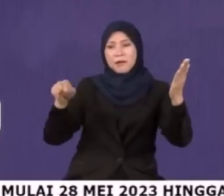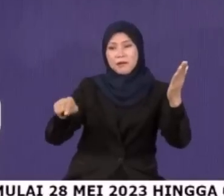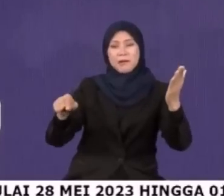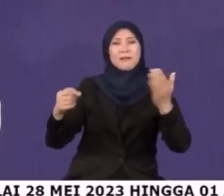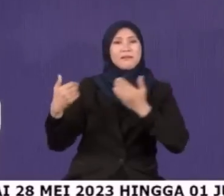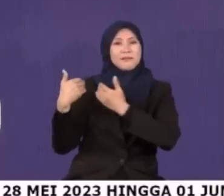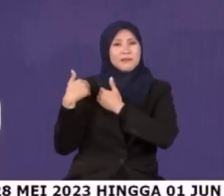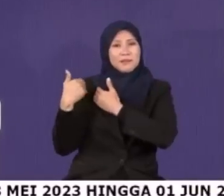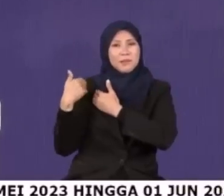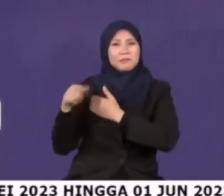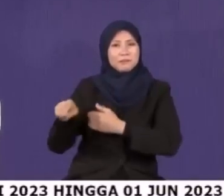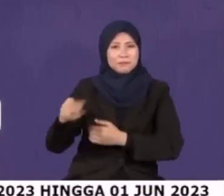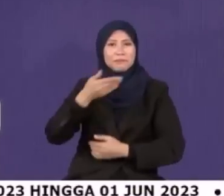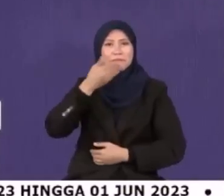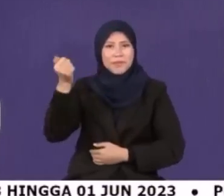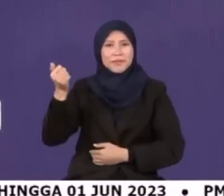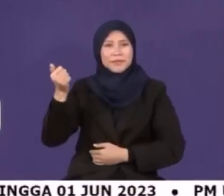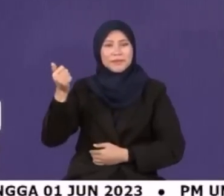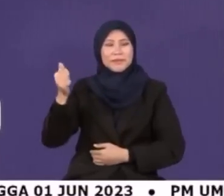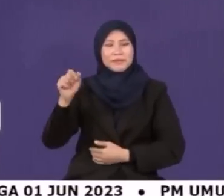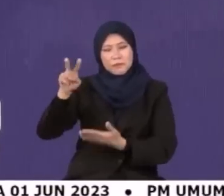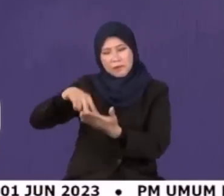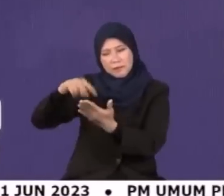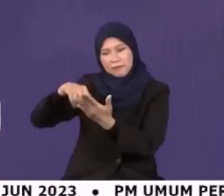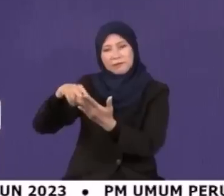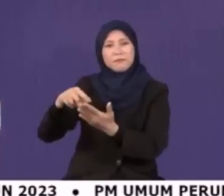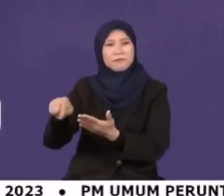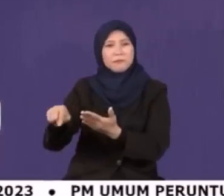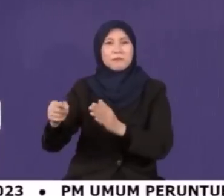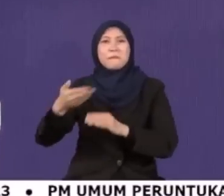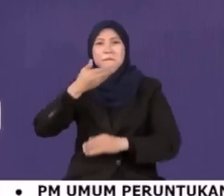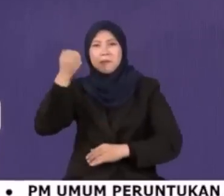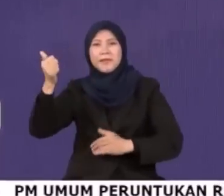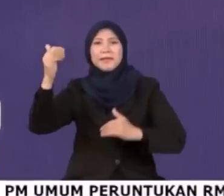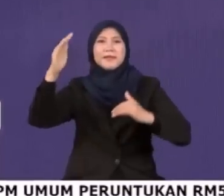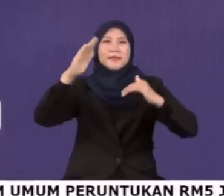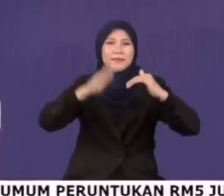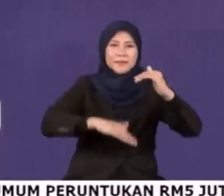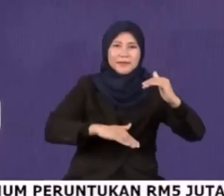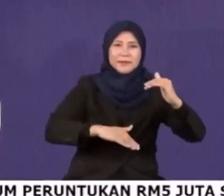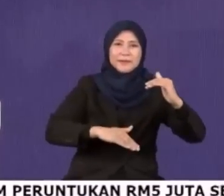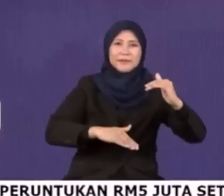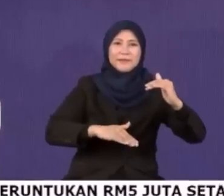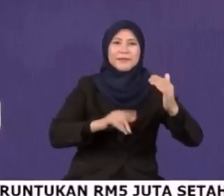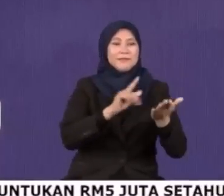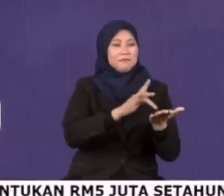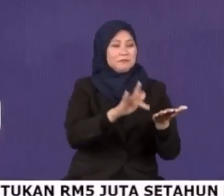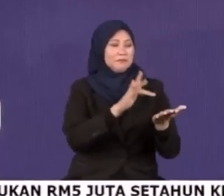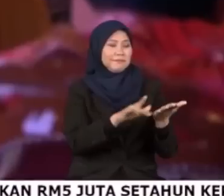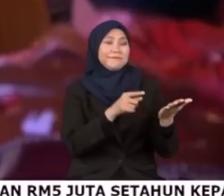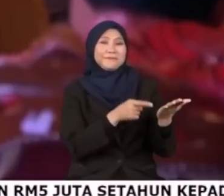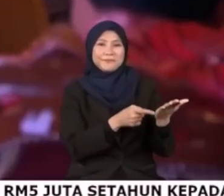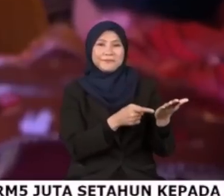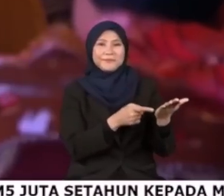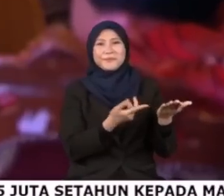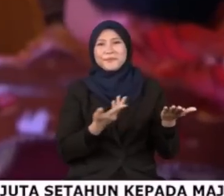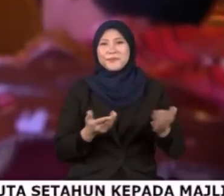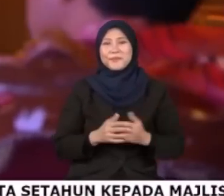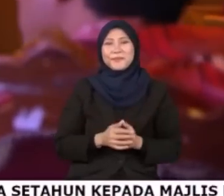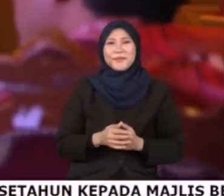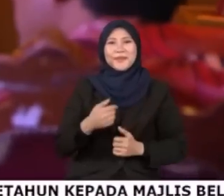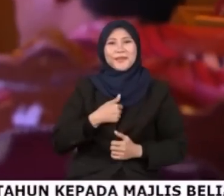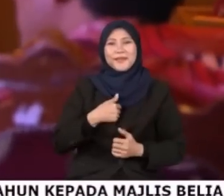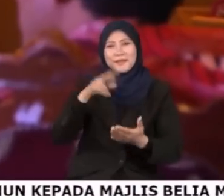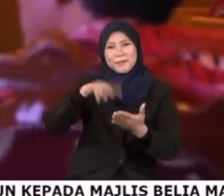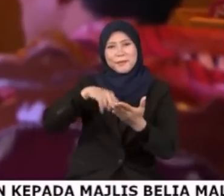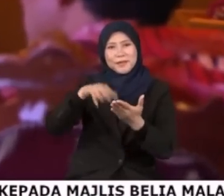peranan yang lebih tinggi dan wajar dibanding dengan media sosial dan saya terbaca